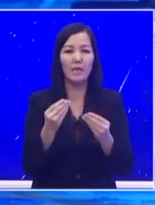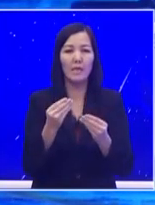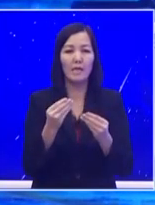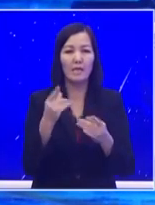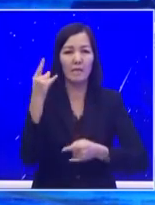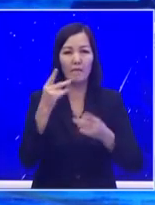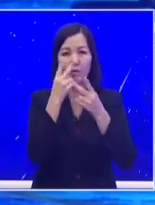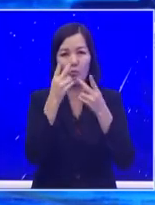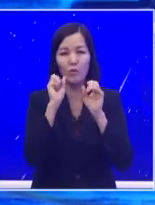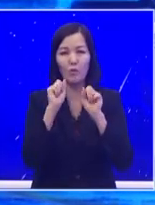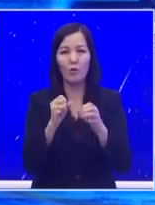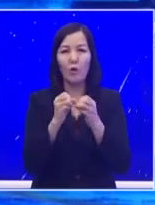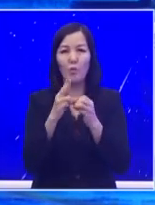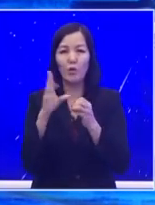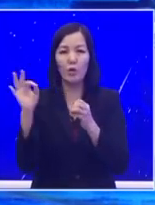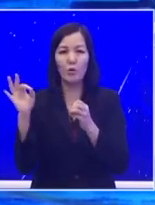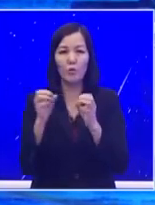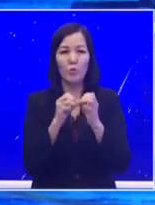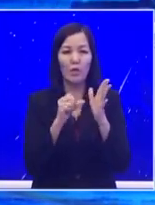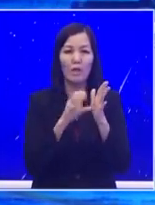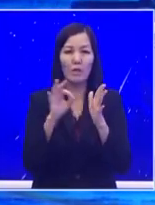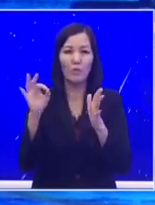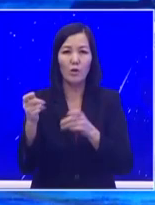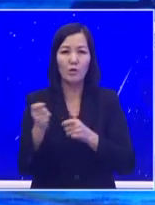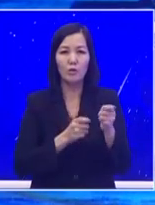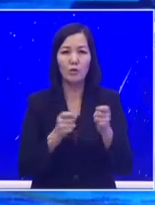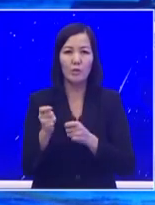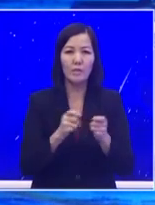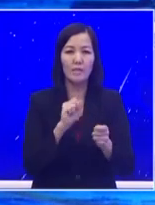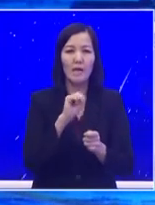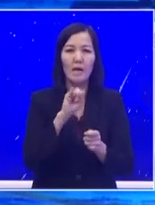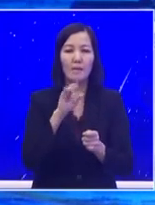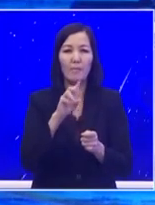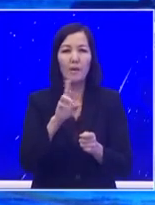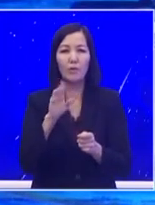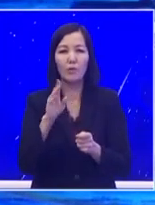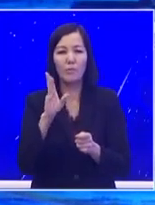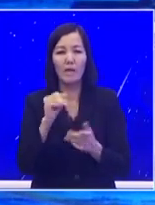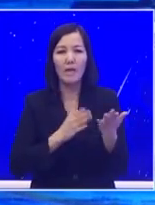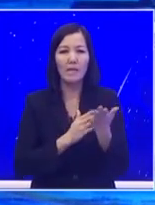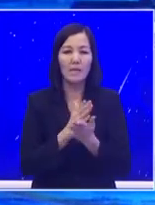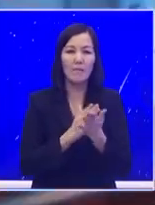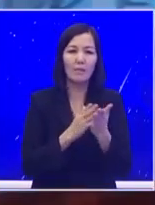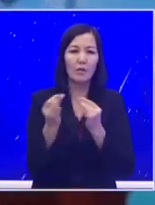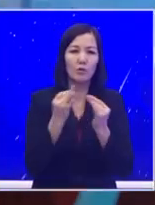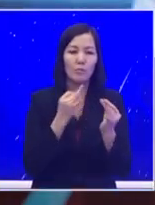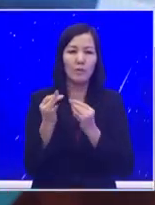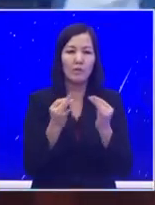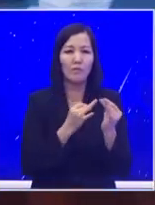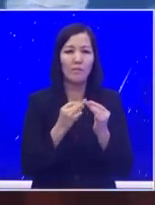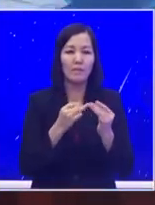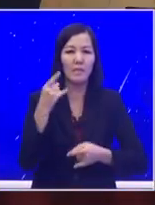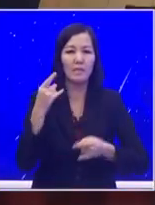шығады. Уақыты 12:00 мен 16:00-де. Жүргізушісі Желгезет жобасының авторы Айбек Құттыбек. Сала мамандарымен